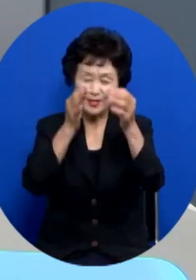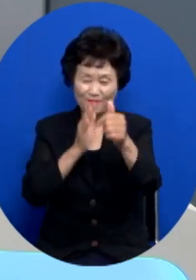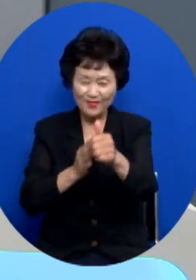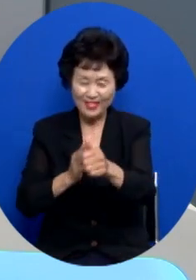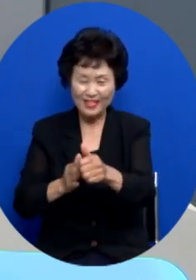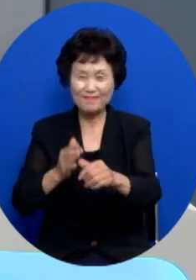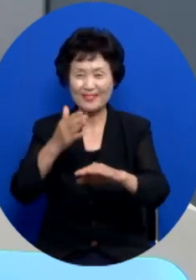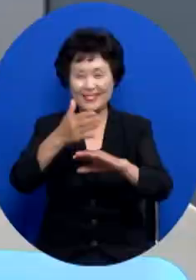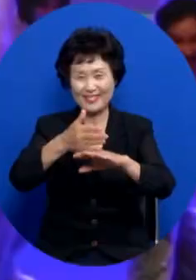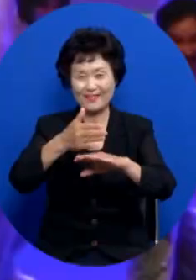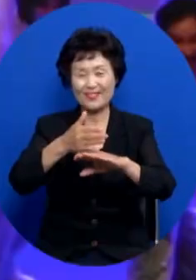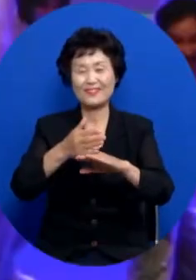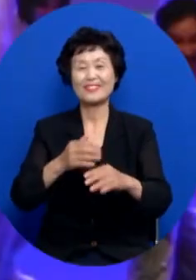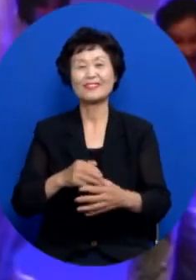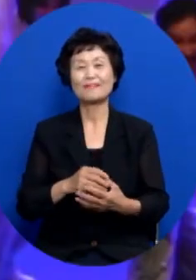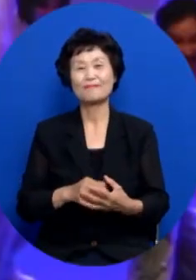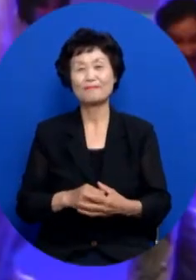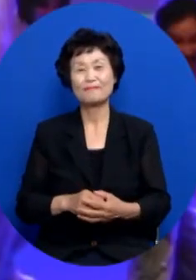감사합니다.